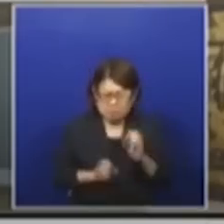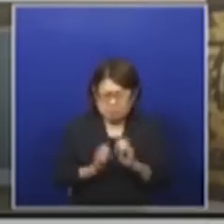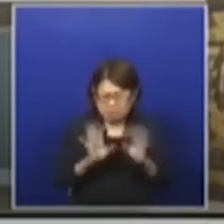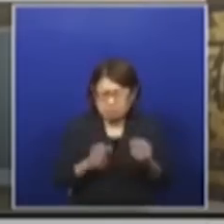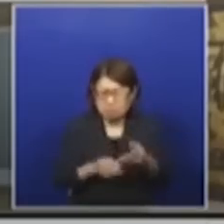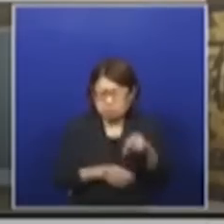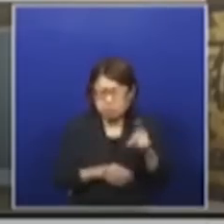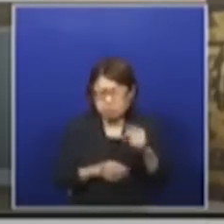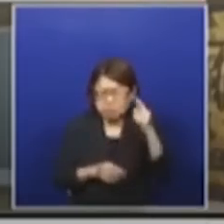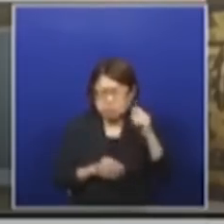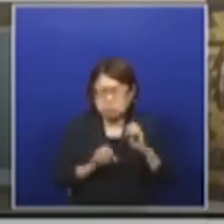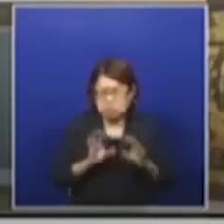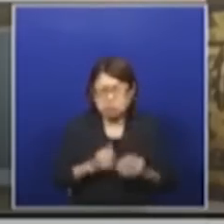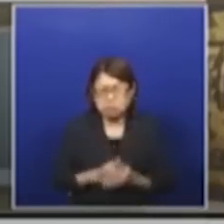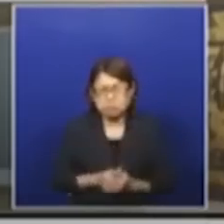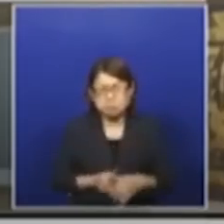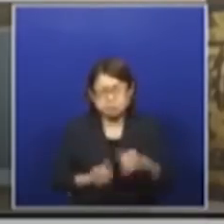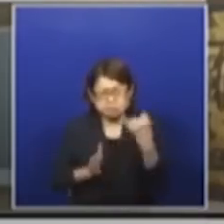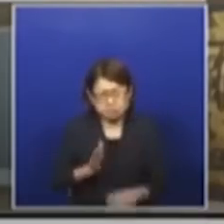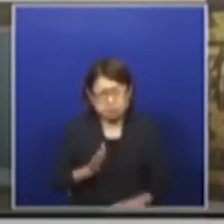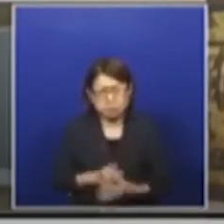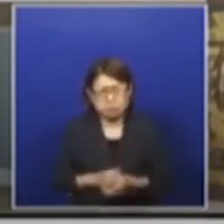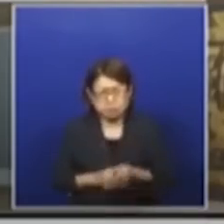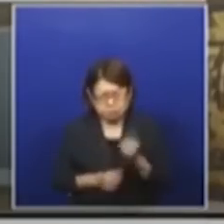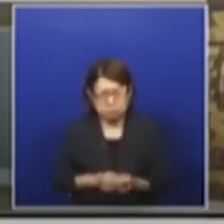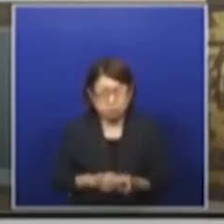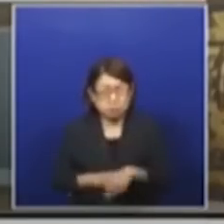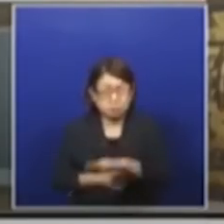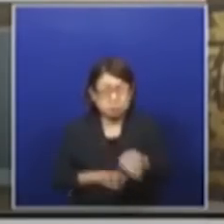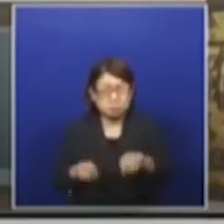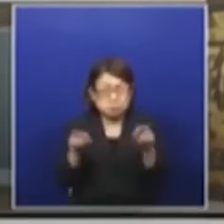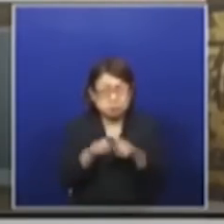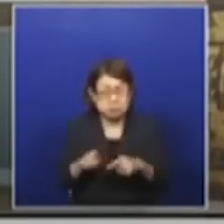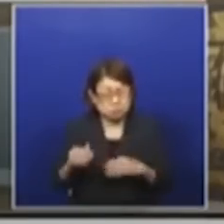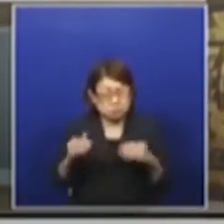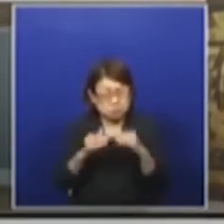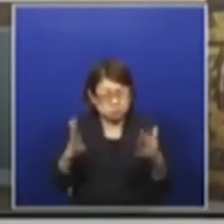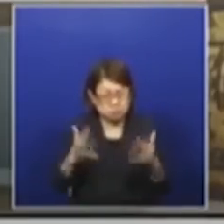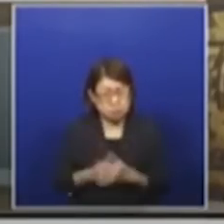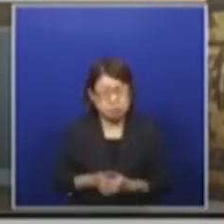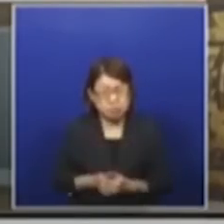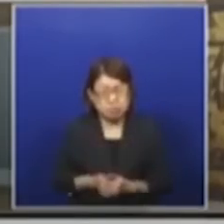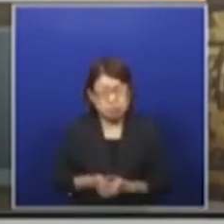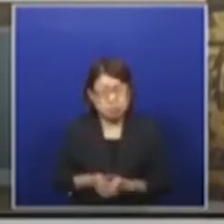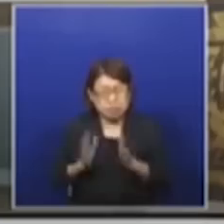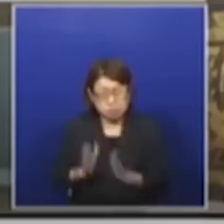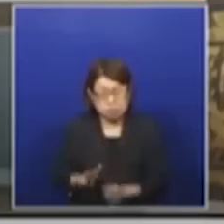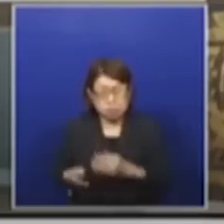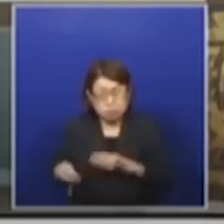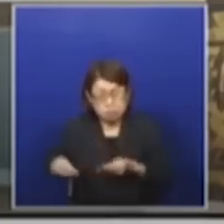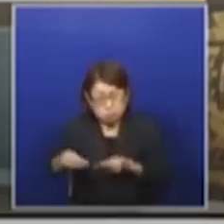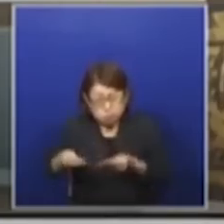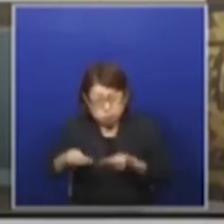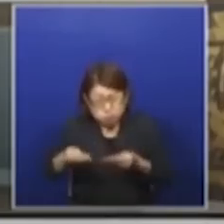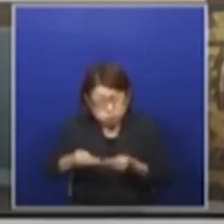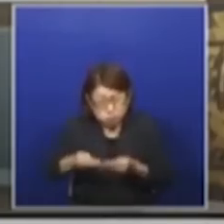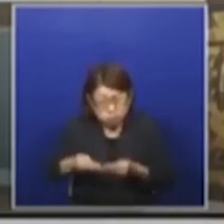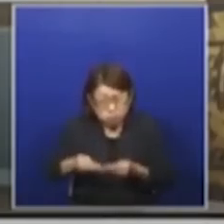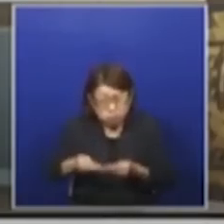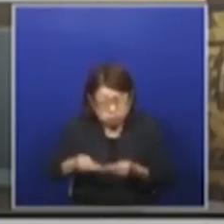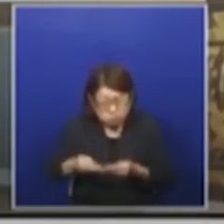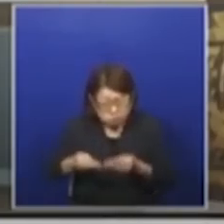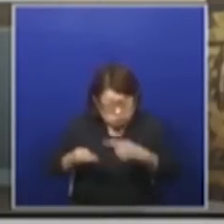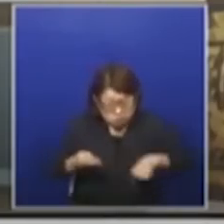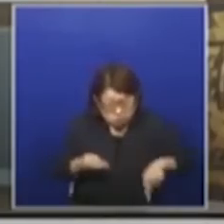ครับและผิดหลักธรรมาภิบาลสากลที่ห้ามไม่ให้ผู้เล่นและผู้กำหนดนโยบายเป็นคนหรือกลุ่